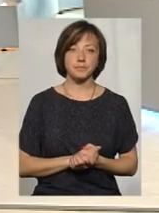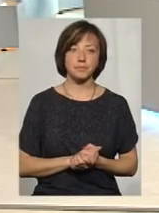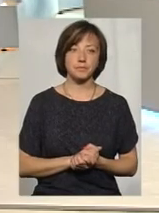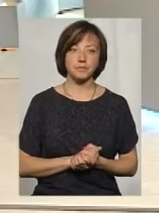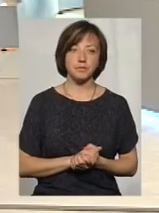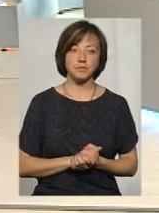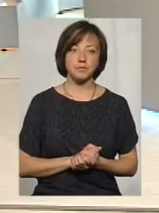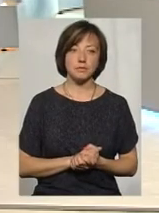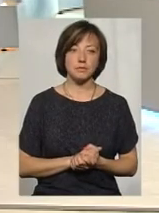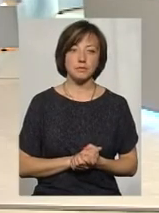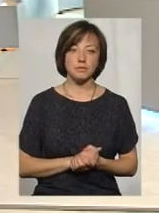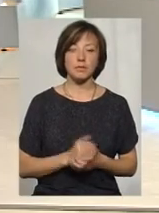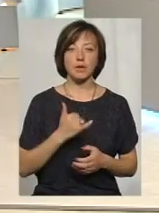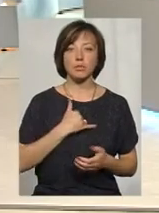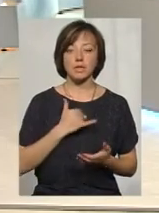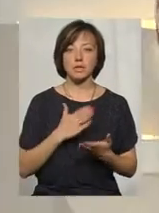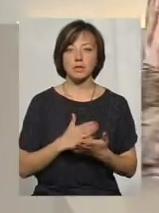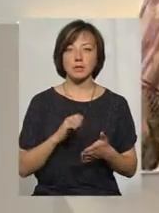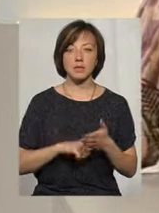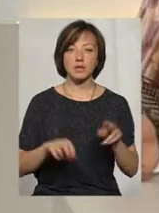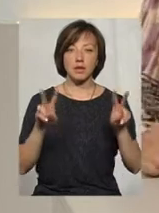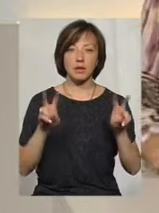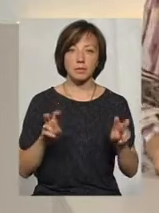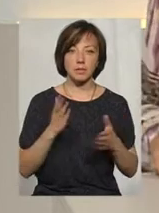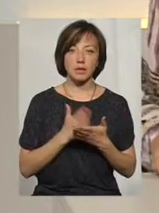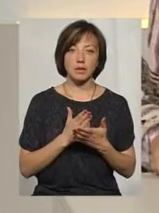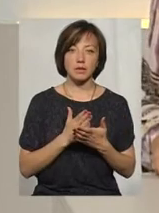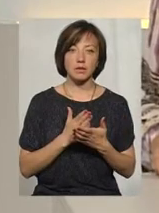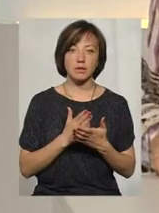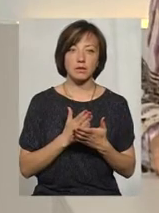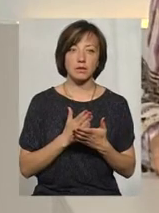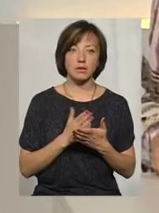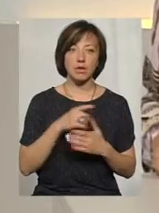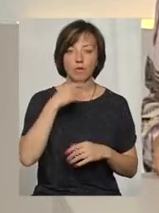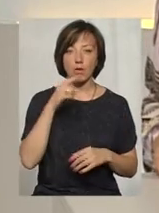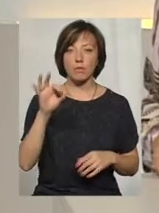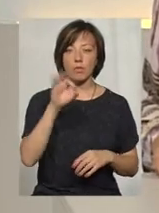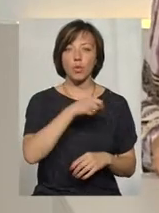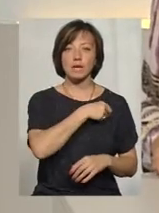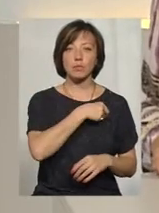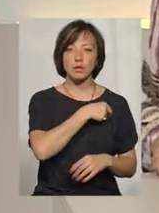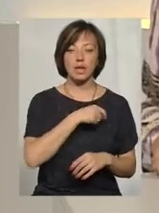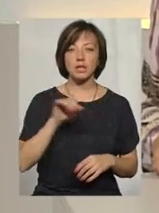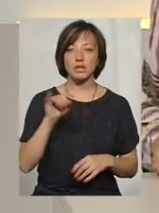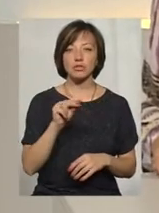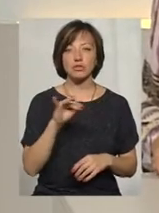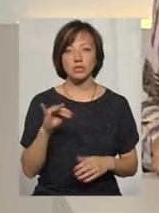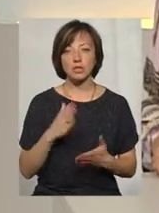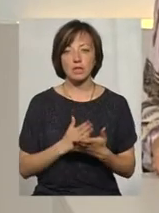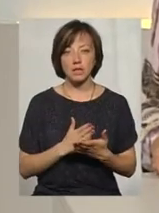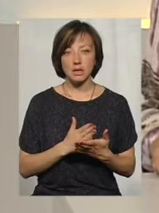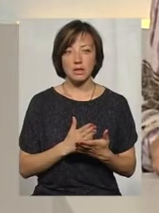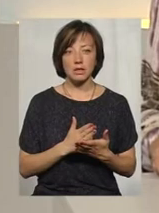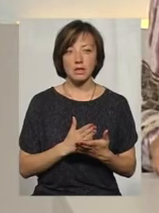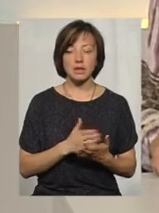Дякую. Власне, в нас є з приводу теми, власне, говоримо про депутатів і чи є,